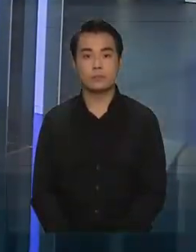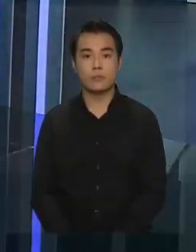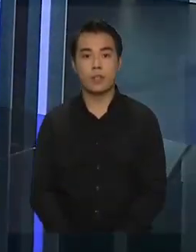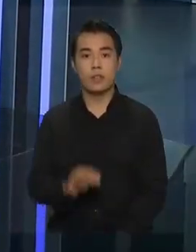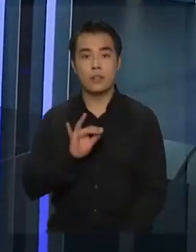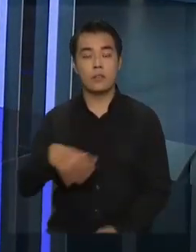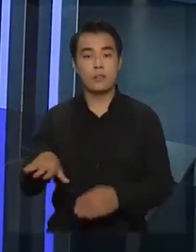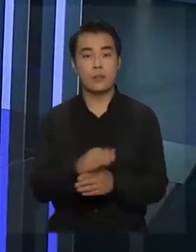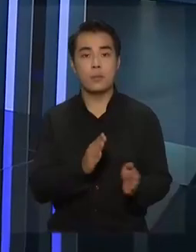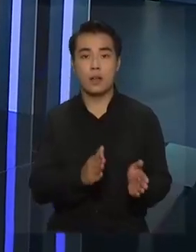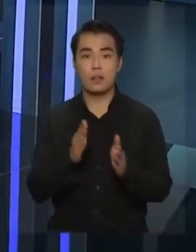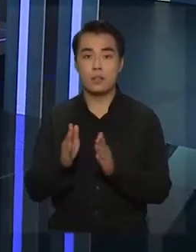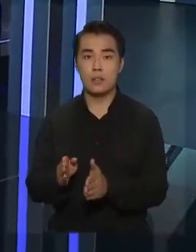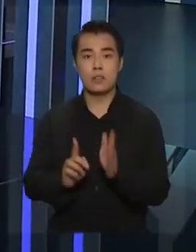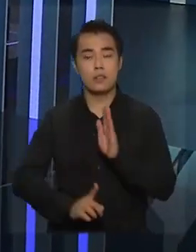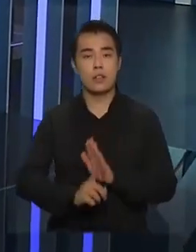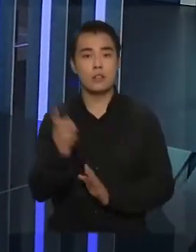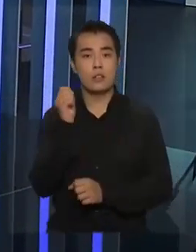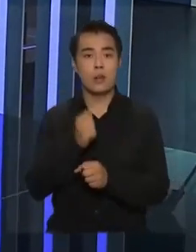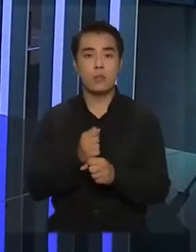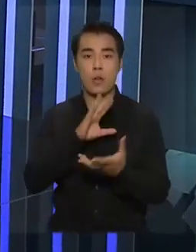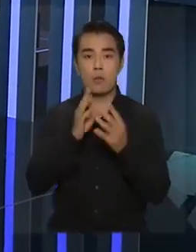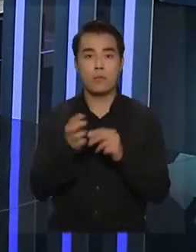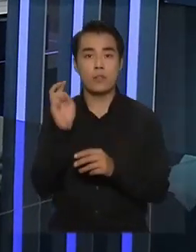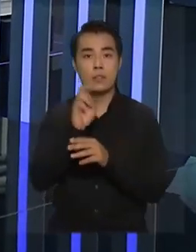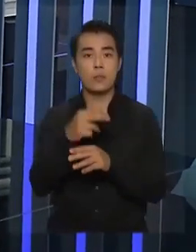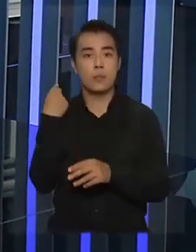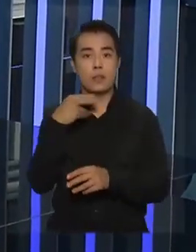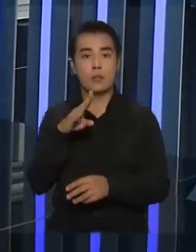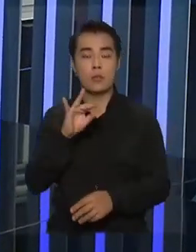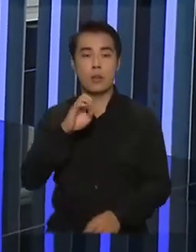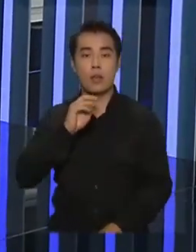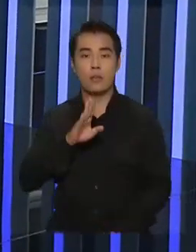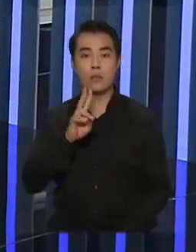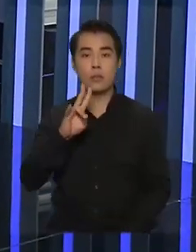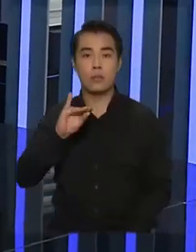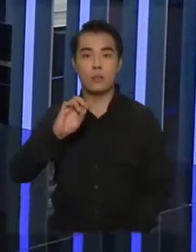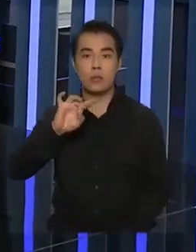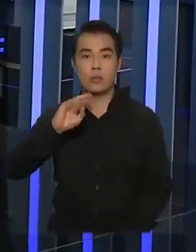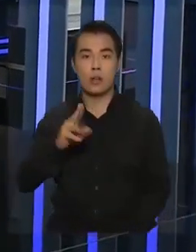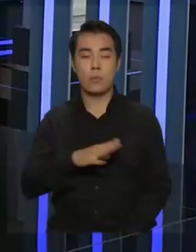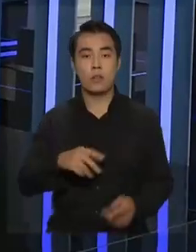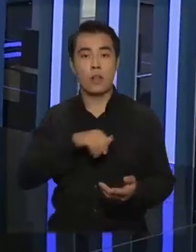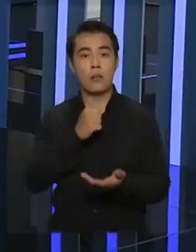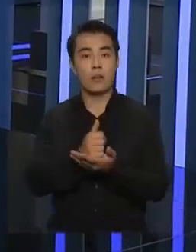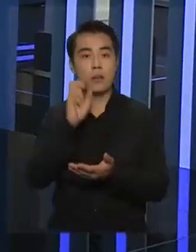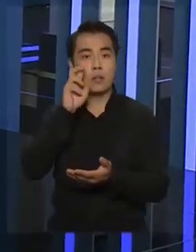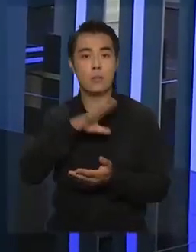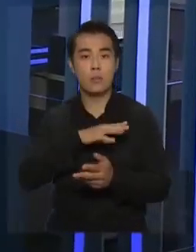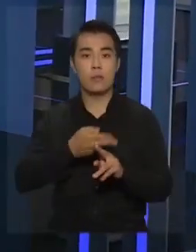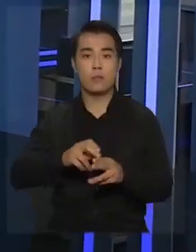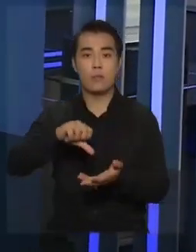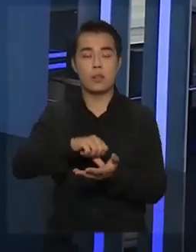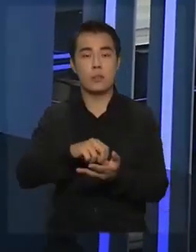И теперь все подробности. Начался рабочий визит президента Касым-Жомарта Токаева в Нью-Йорк. В ходе визита глава государства